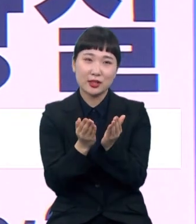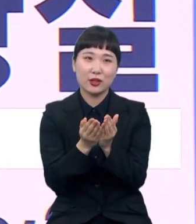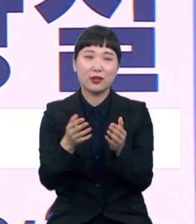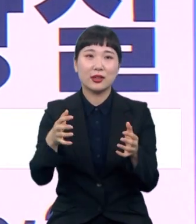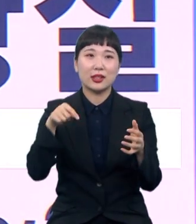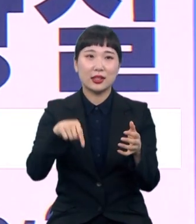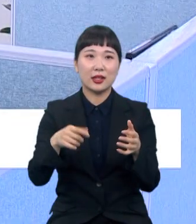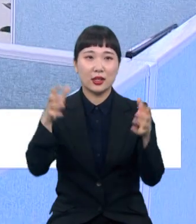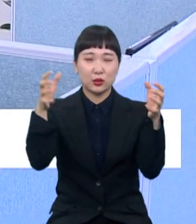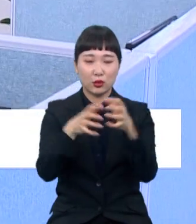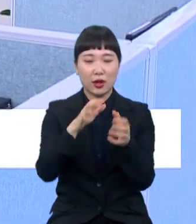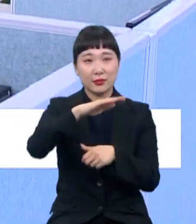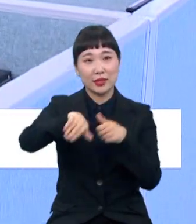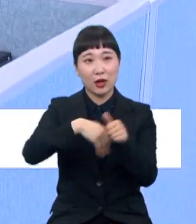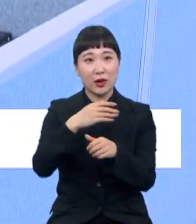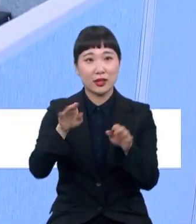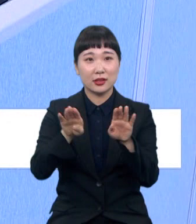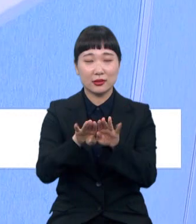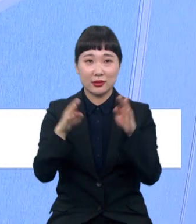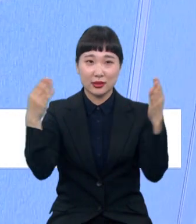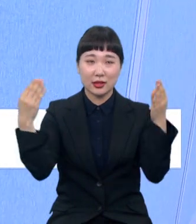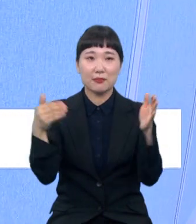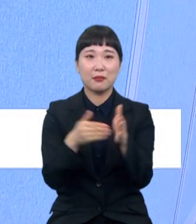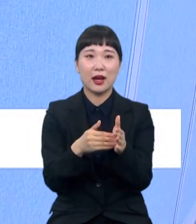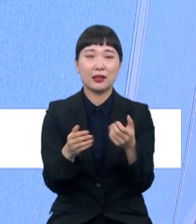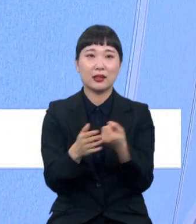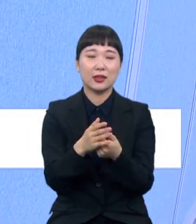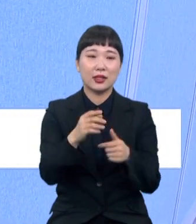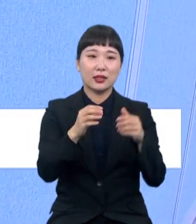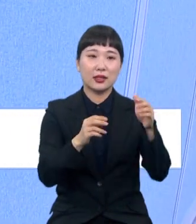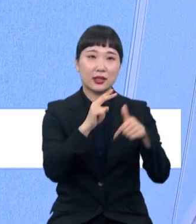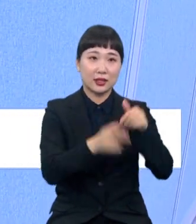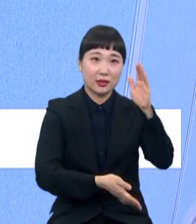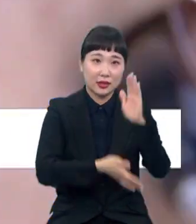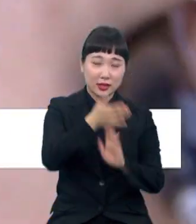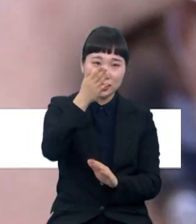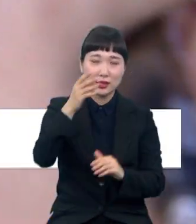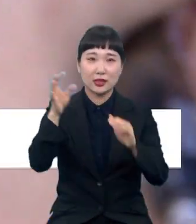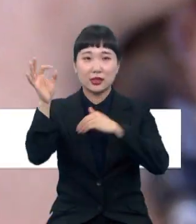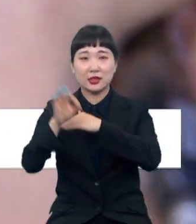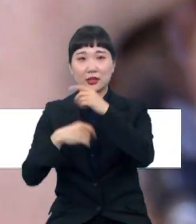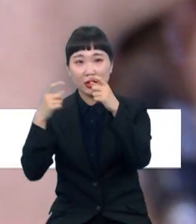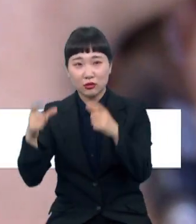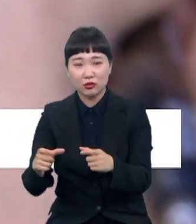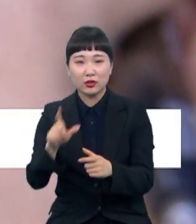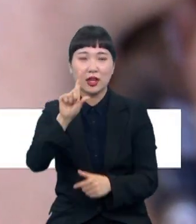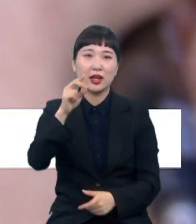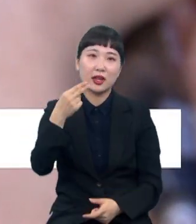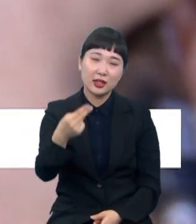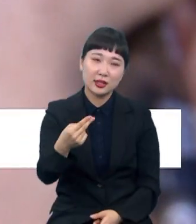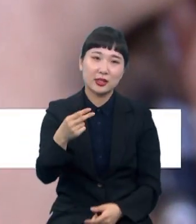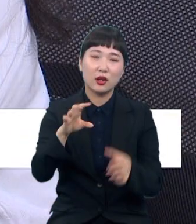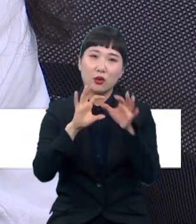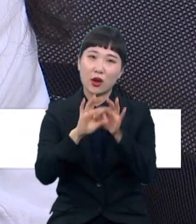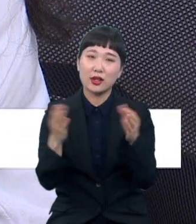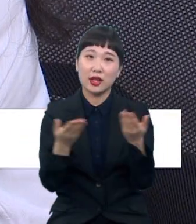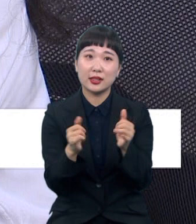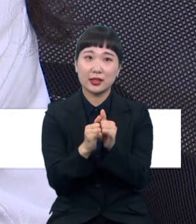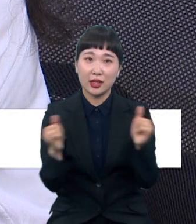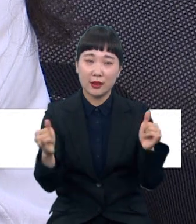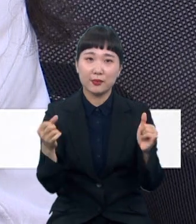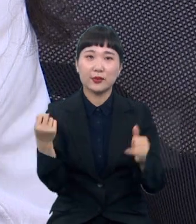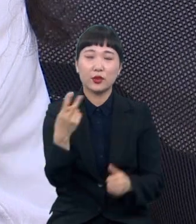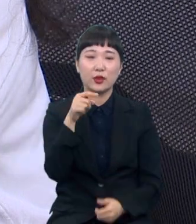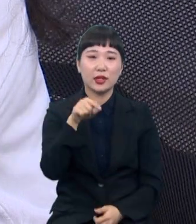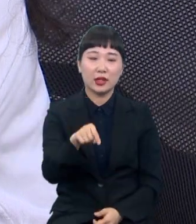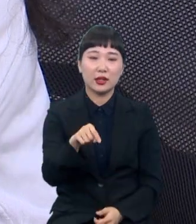문을 열었습니다. 상황실에는 인천시와 서구, 인천도시공사, LH 등 관계기관 직원들과 입주